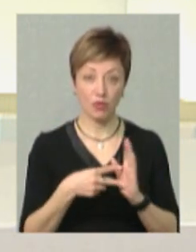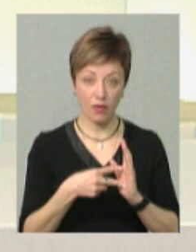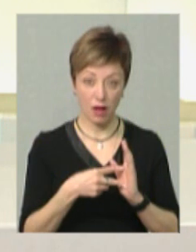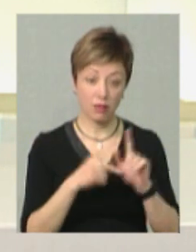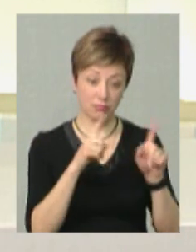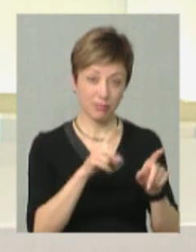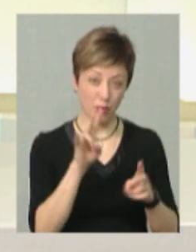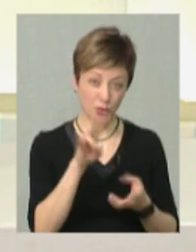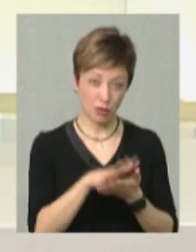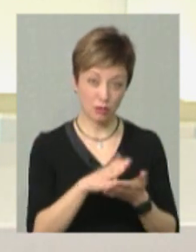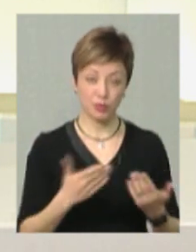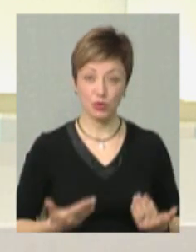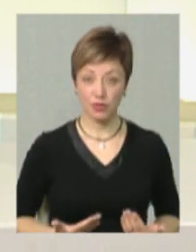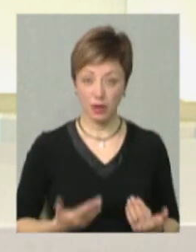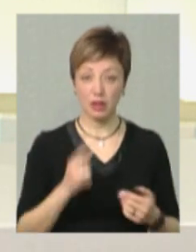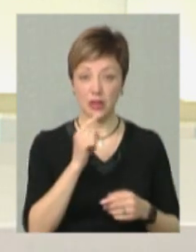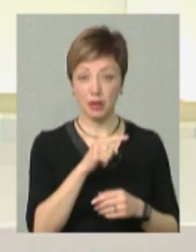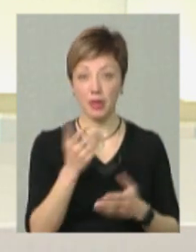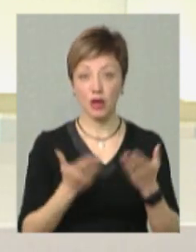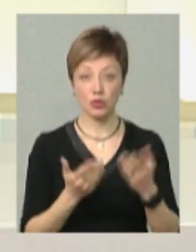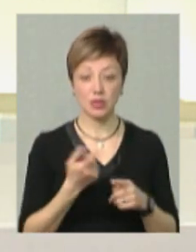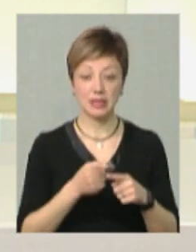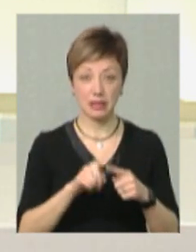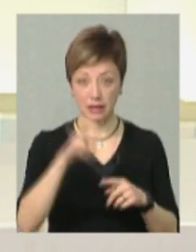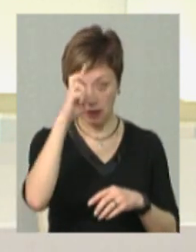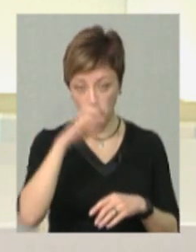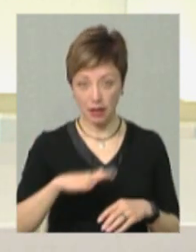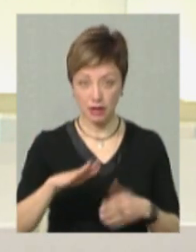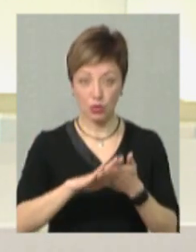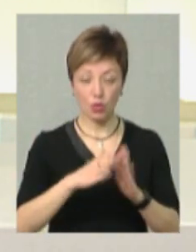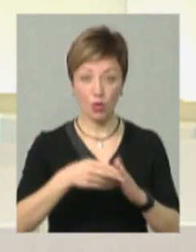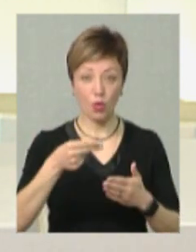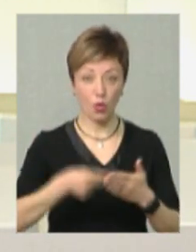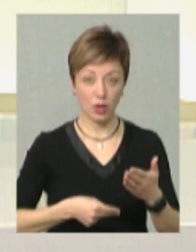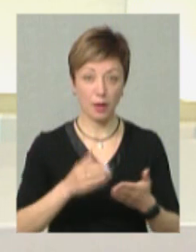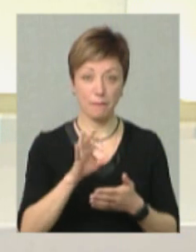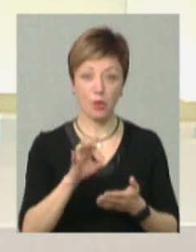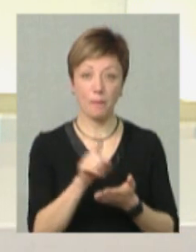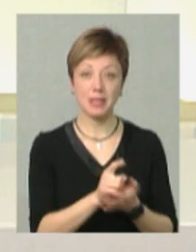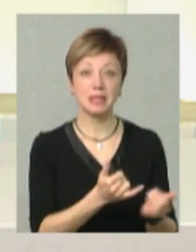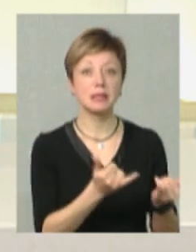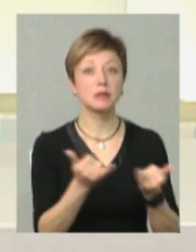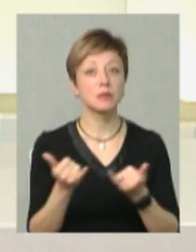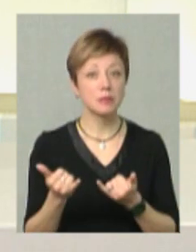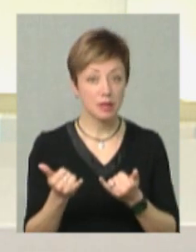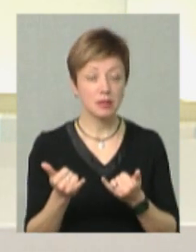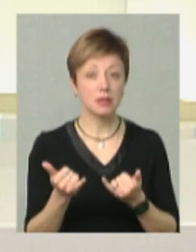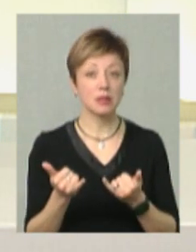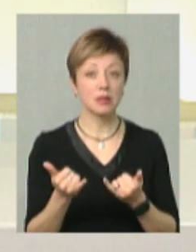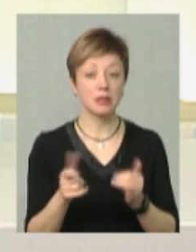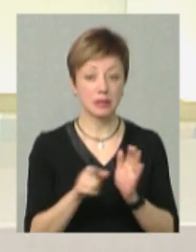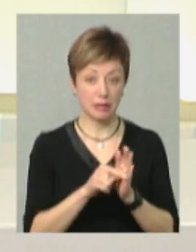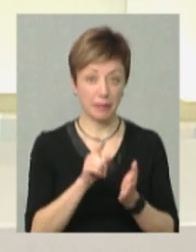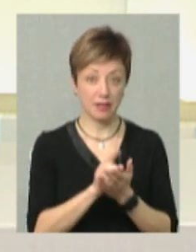собі постійне проживання, і якщо з цією країною заключена угода про пенсійне забезпечення з Пенсійним